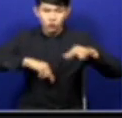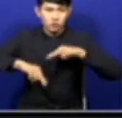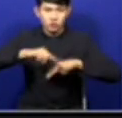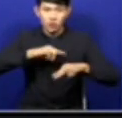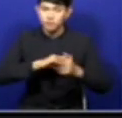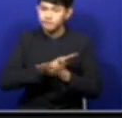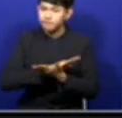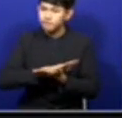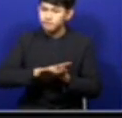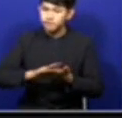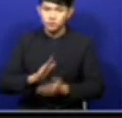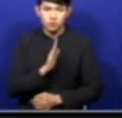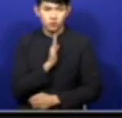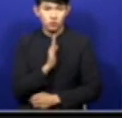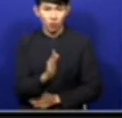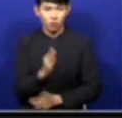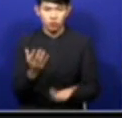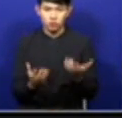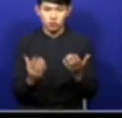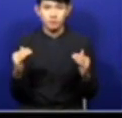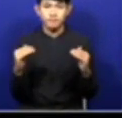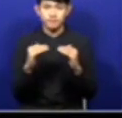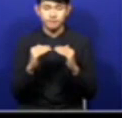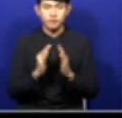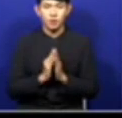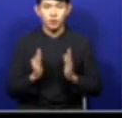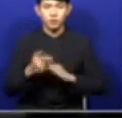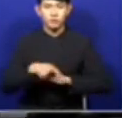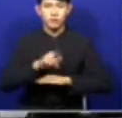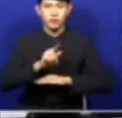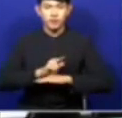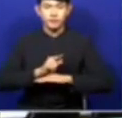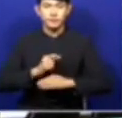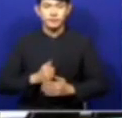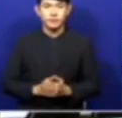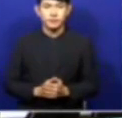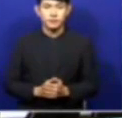ริสุทธิ์ยุติธรรมขอบพระคุณท่านประธานเป็นอย่างสูงค่ะ ขอบคุณ